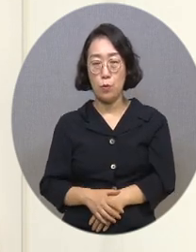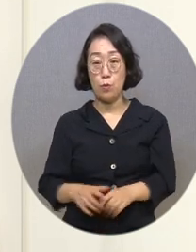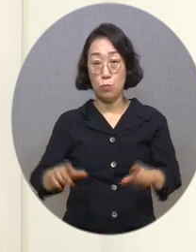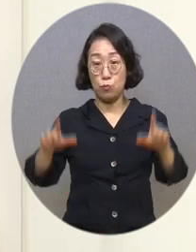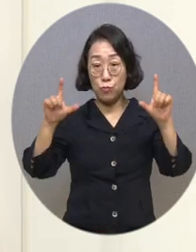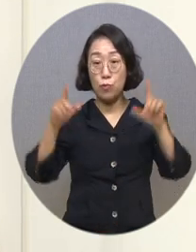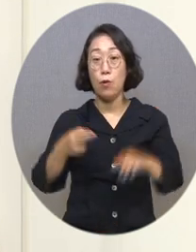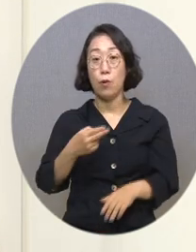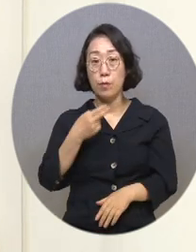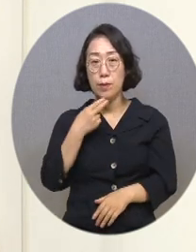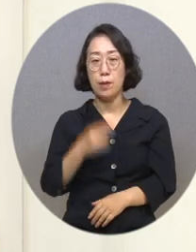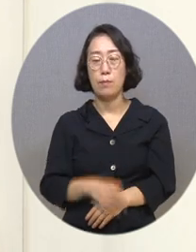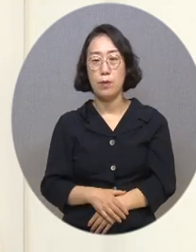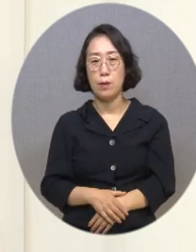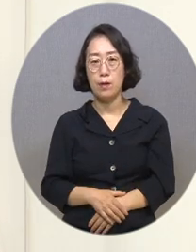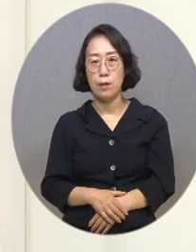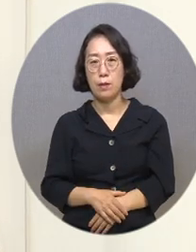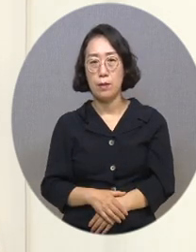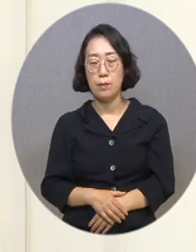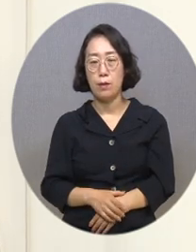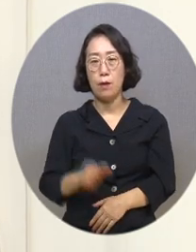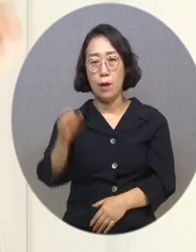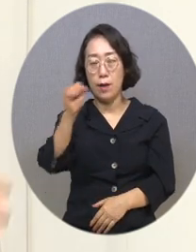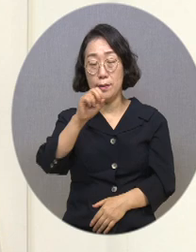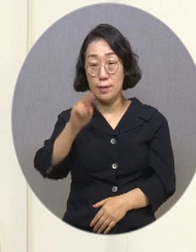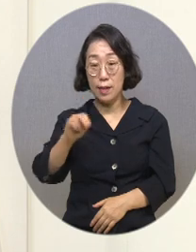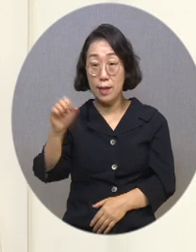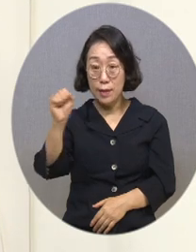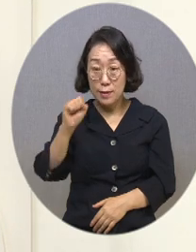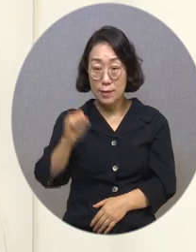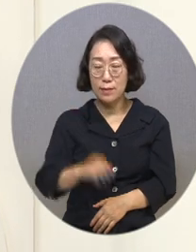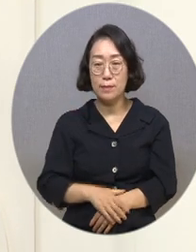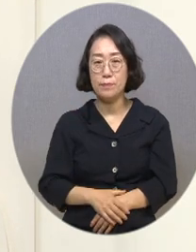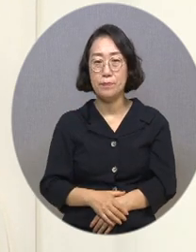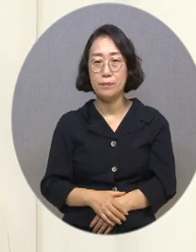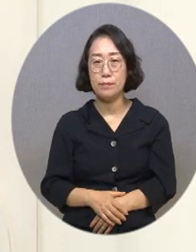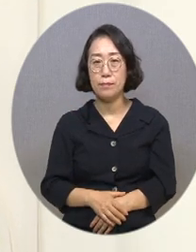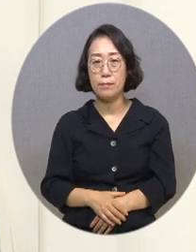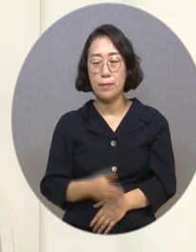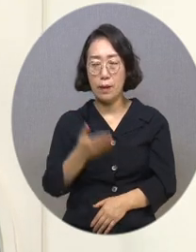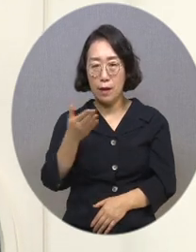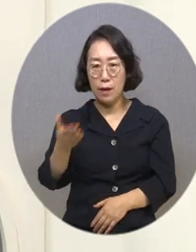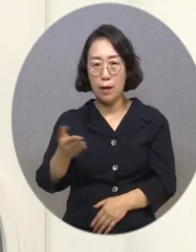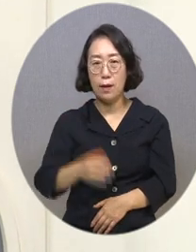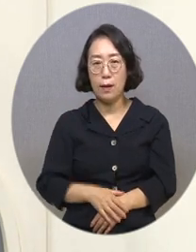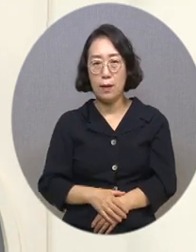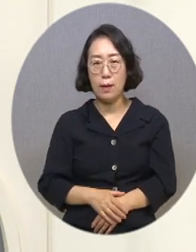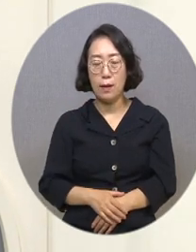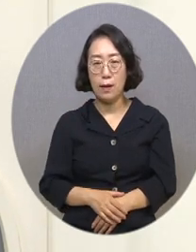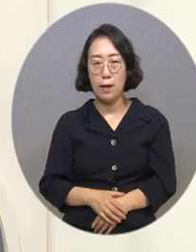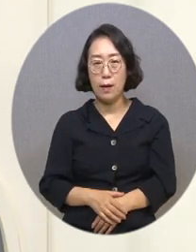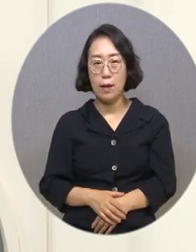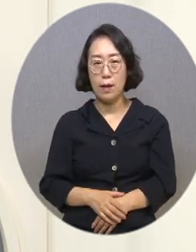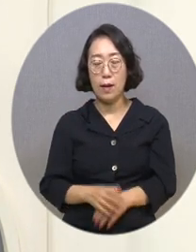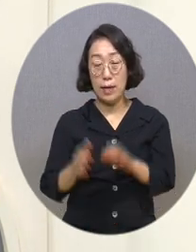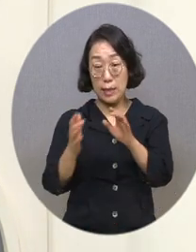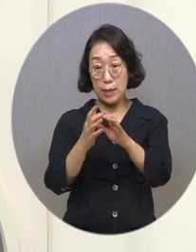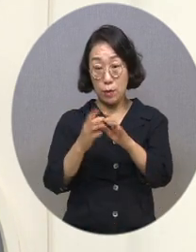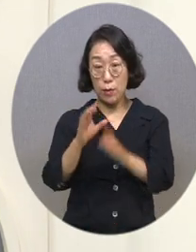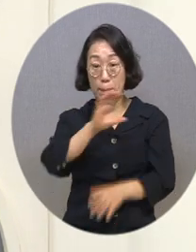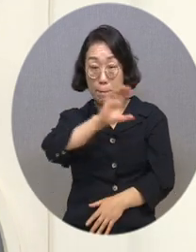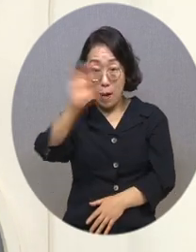네. 그래서 요즘에는 많은 SNS, 아까 박종근 기자님께서도 이제 블로그를 사람들이 많이 알려주시고